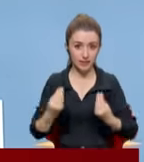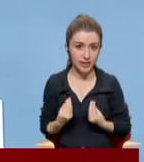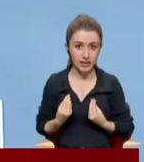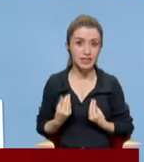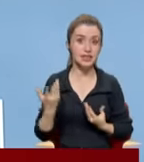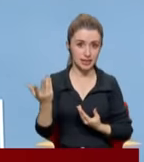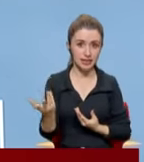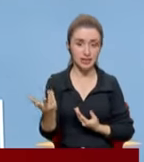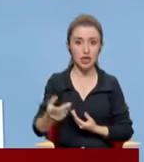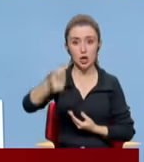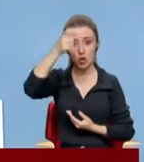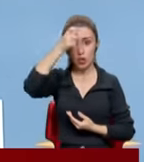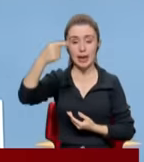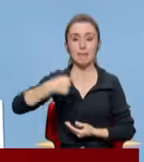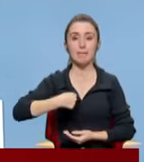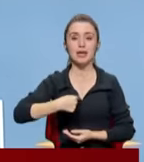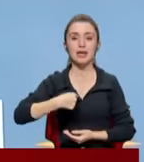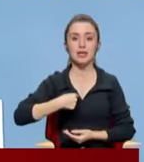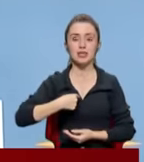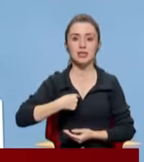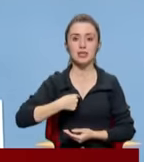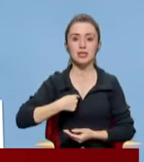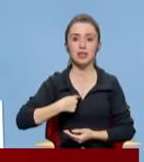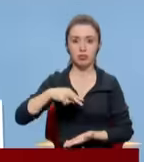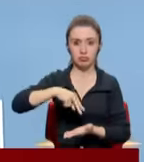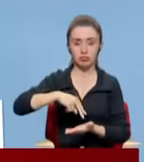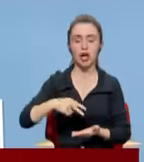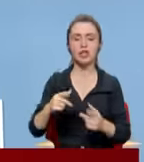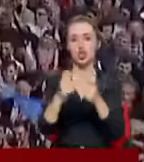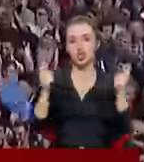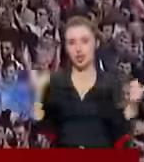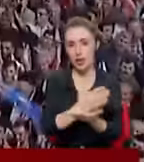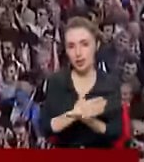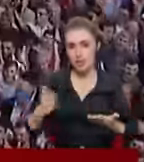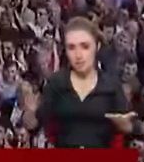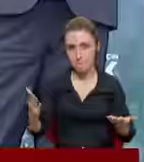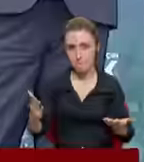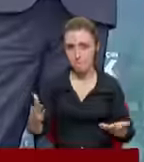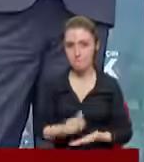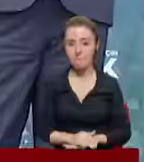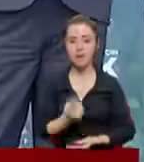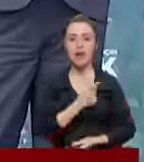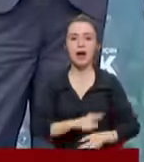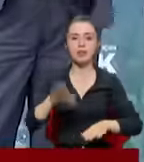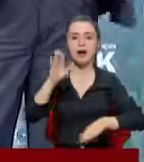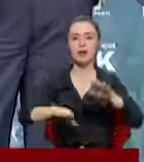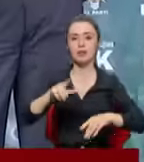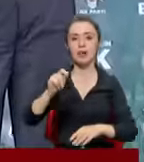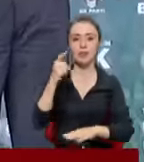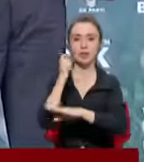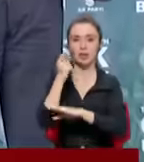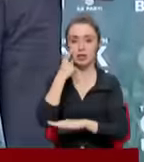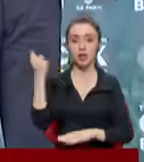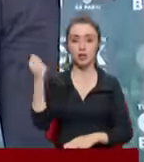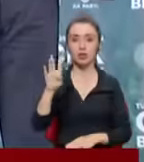ettiğinizde ülkeyi biz uçurmaya devam edecek miyiz aday tanıtımını yaptığı mitingde